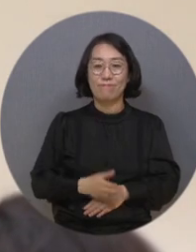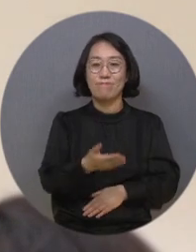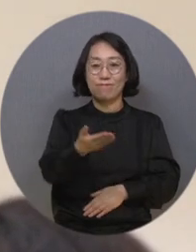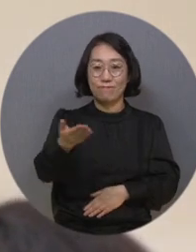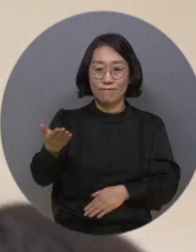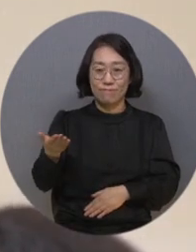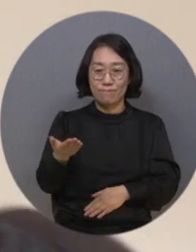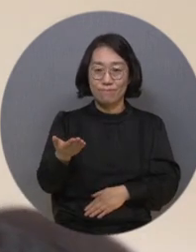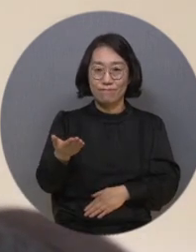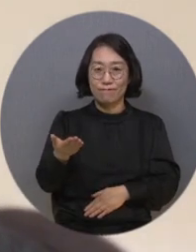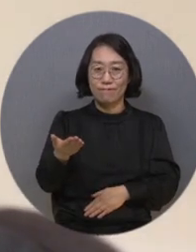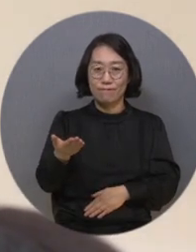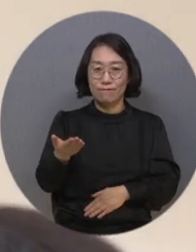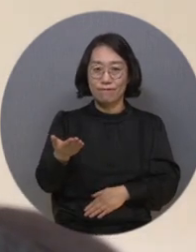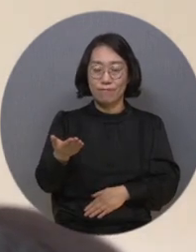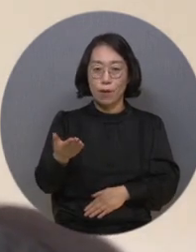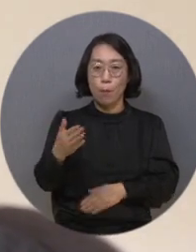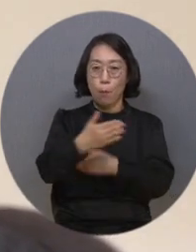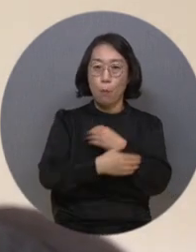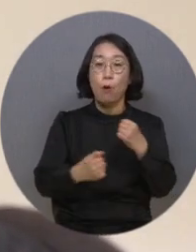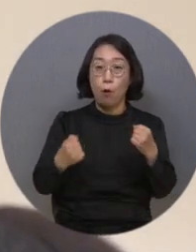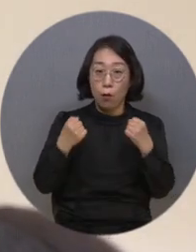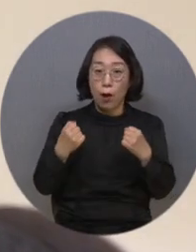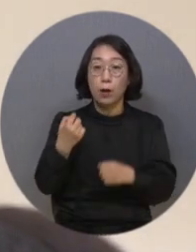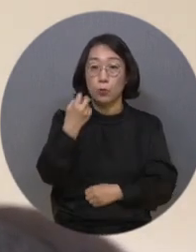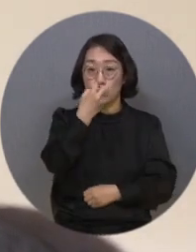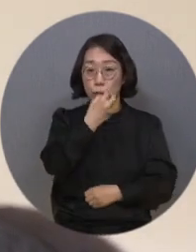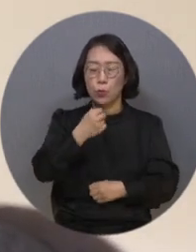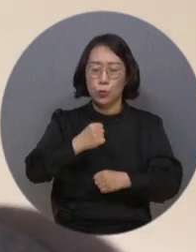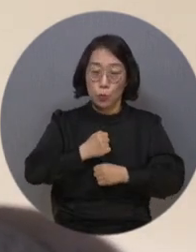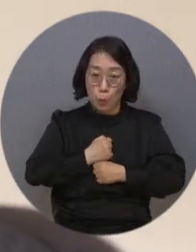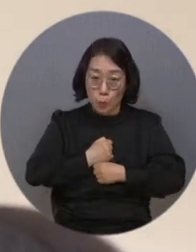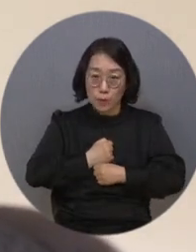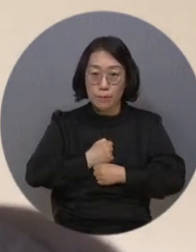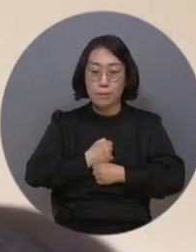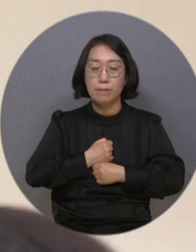아무쪼록 건강 잘 챙기시고,